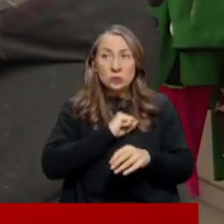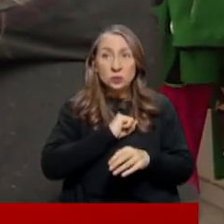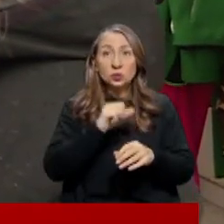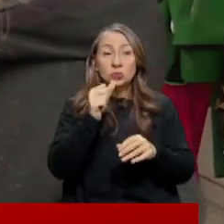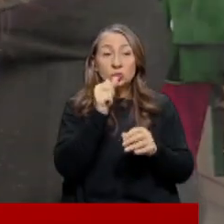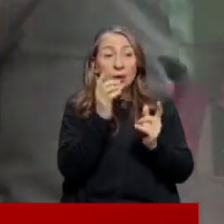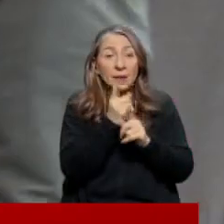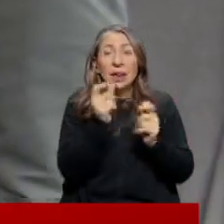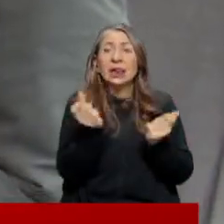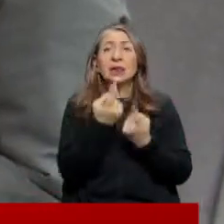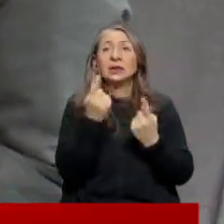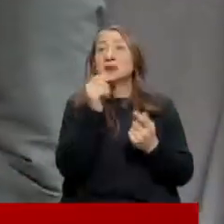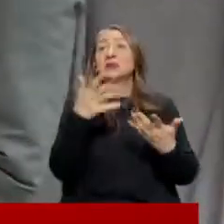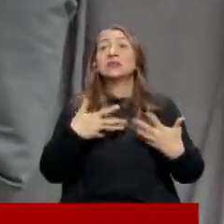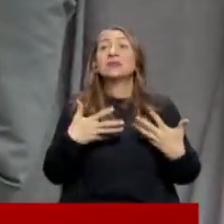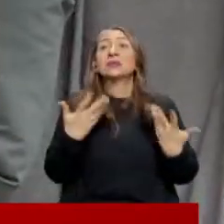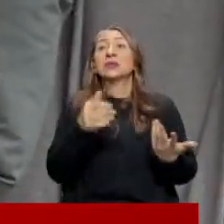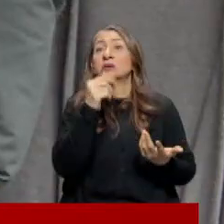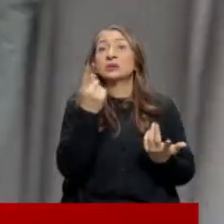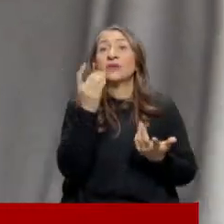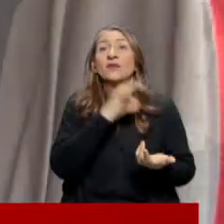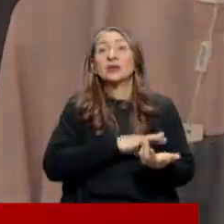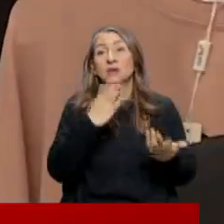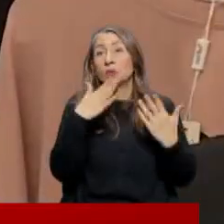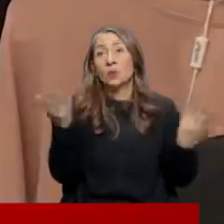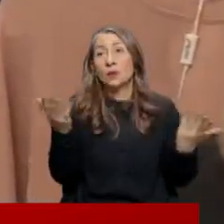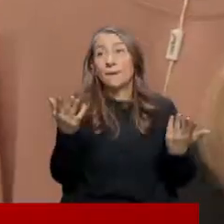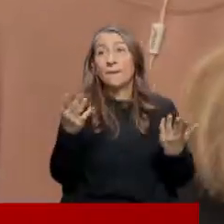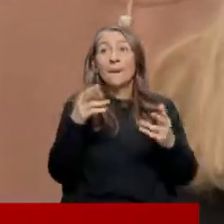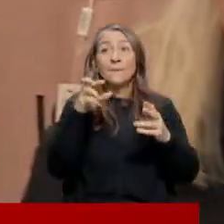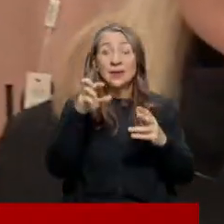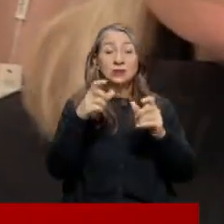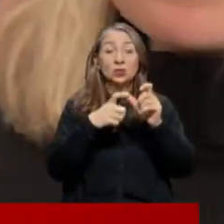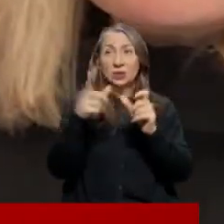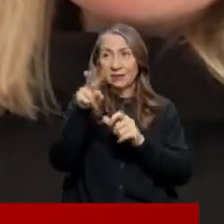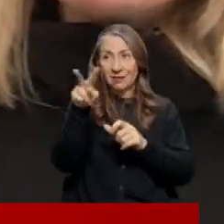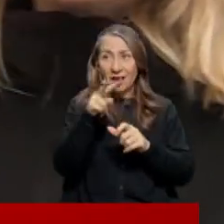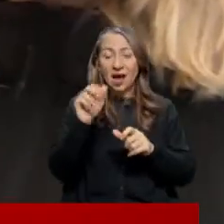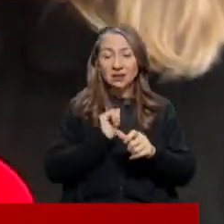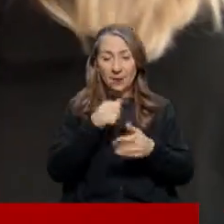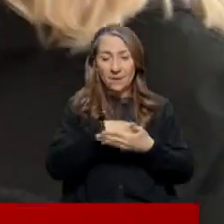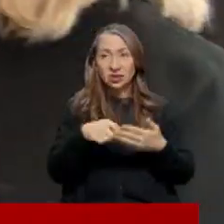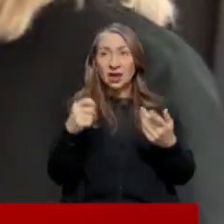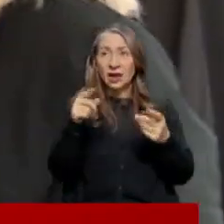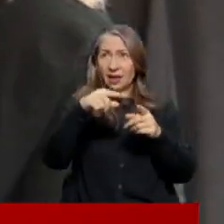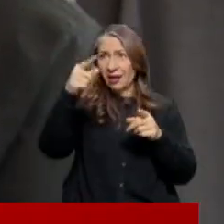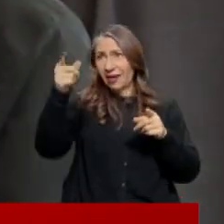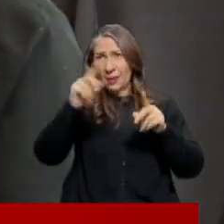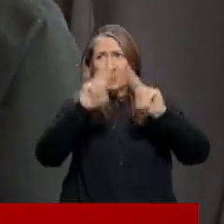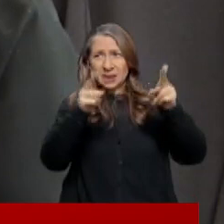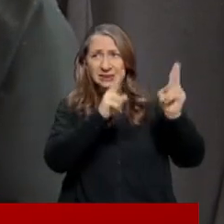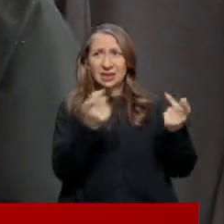çok kullanmaya korkuyoruz. Hiç sevinmedik çünkü hiçbir şekilde fayda etmiyor. Pakize Hanım ve Sude Hanım asgari ücretle yan yana